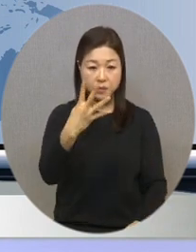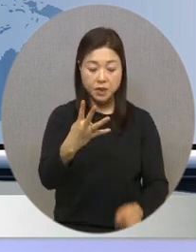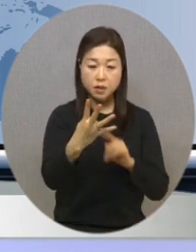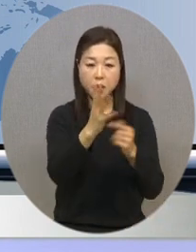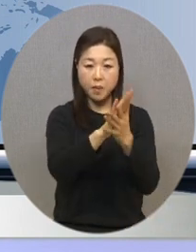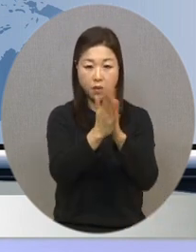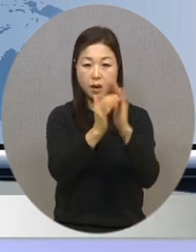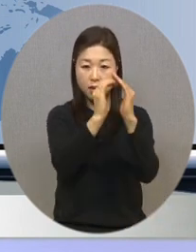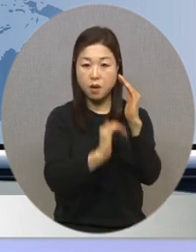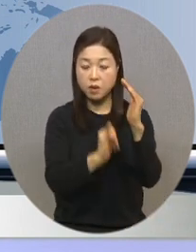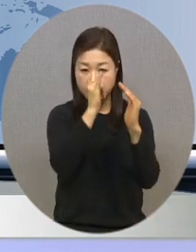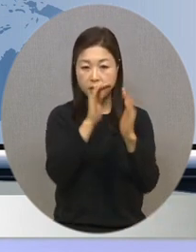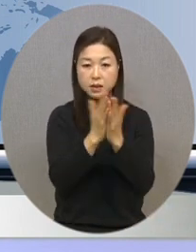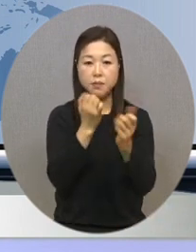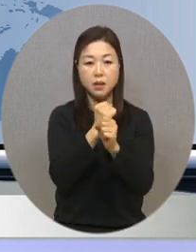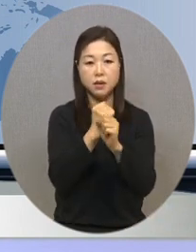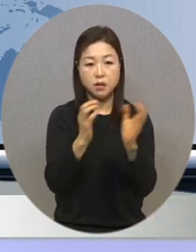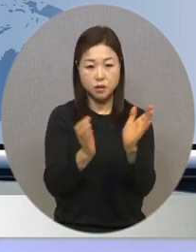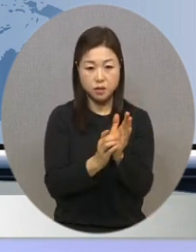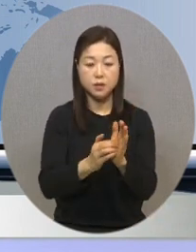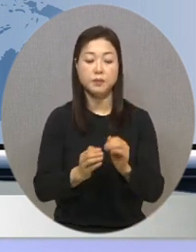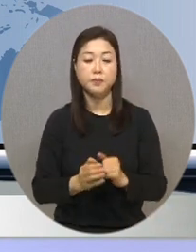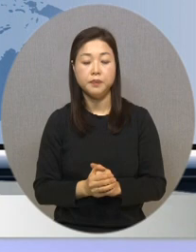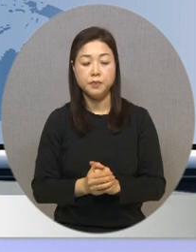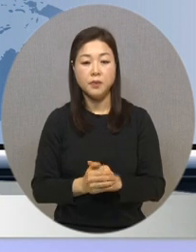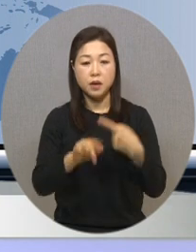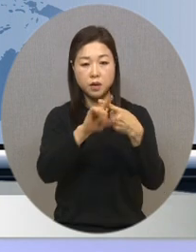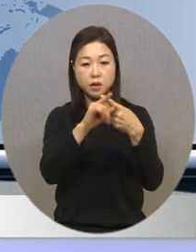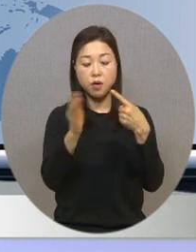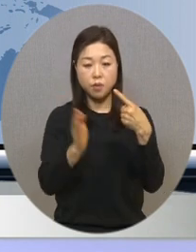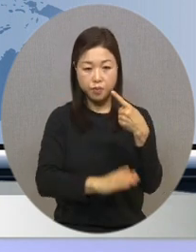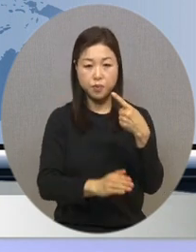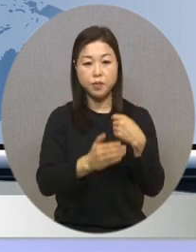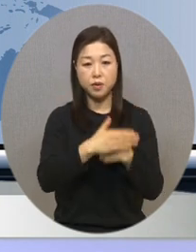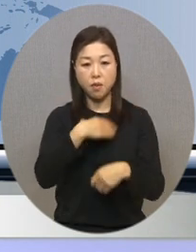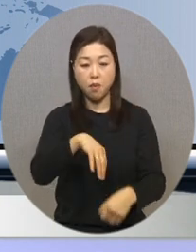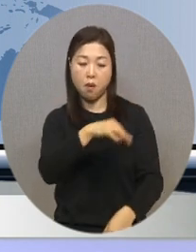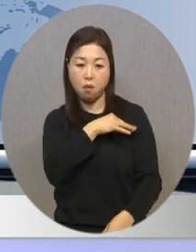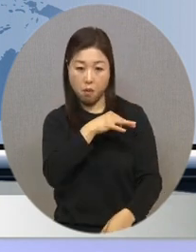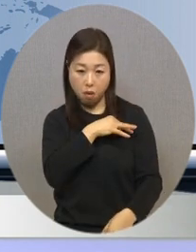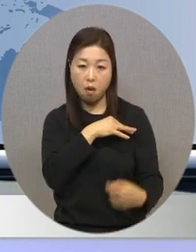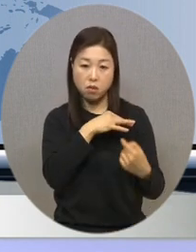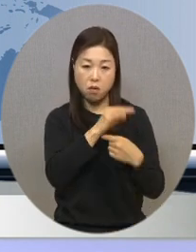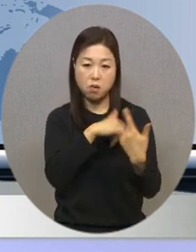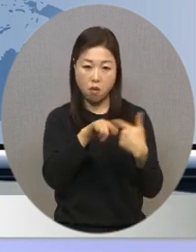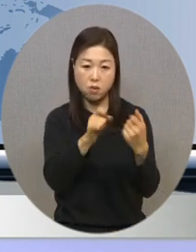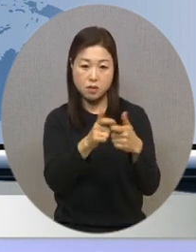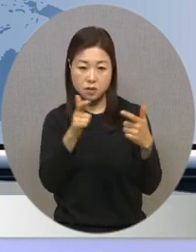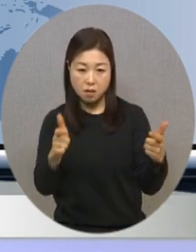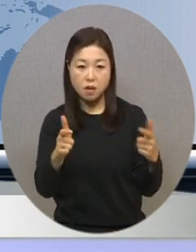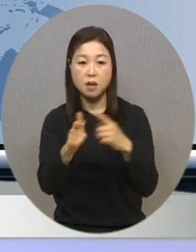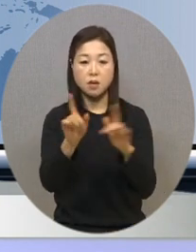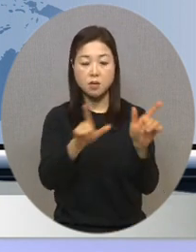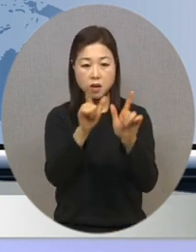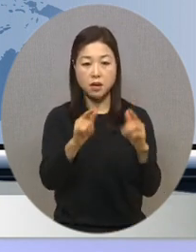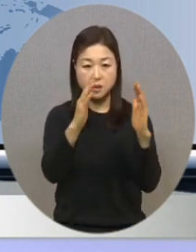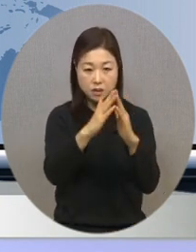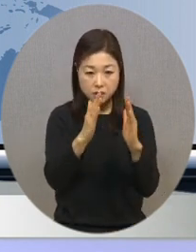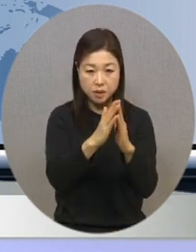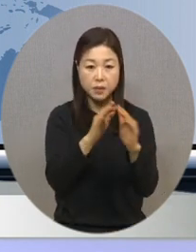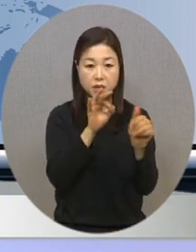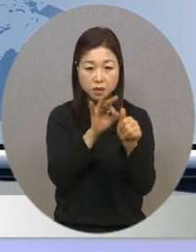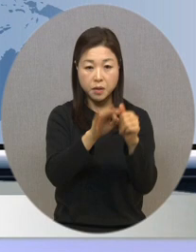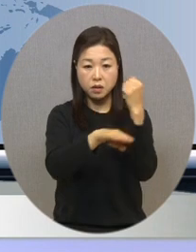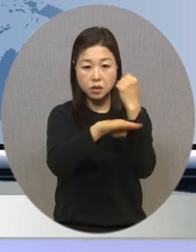책자를 발간했는데요. 이달부터는 저소득층의 기초생활보장 강화를 위해 생계주거급여의 선정 기준이